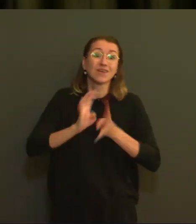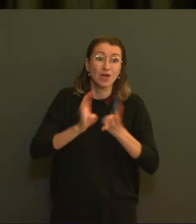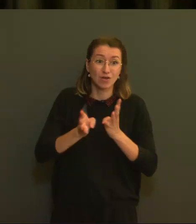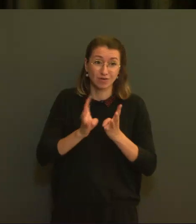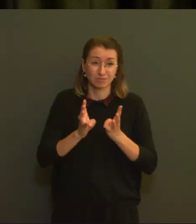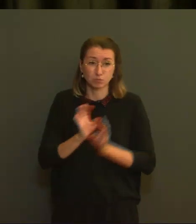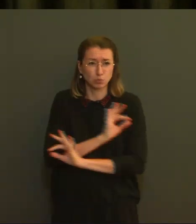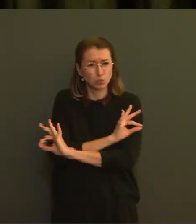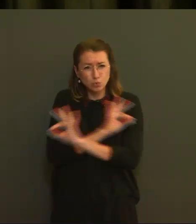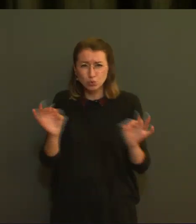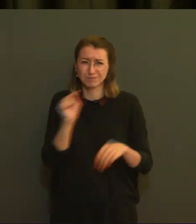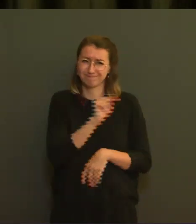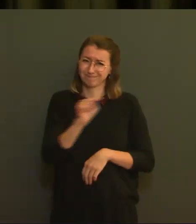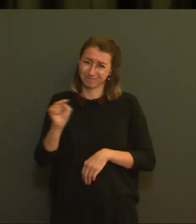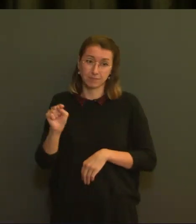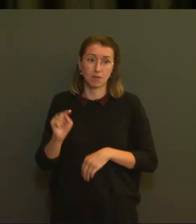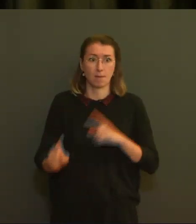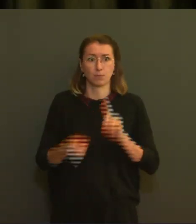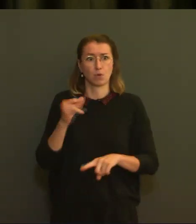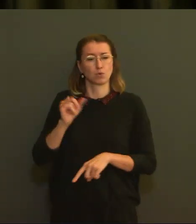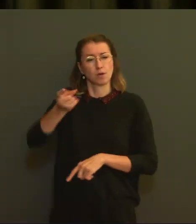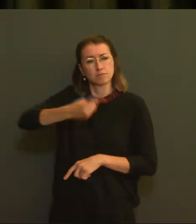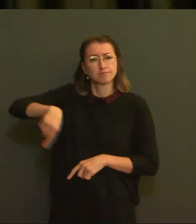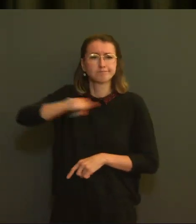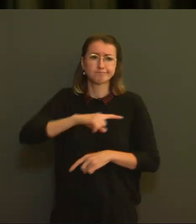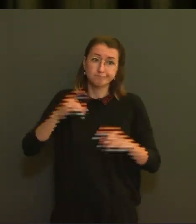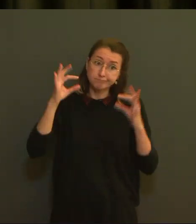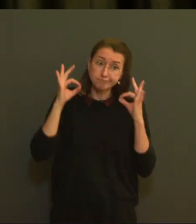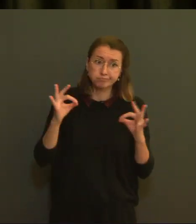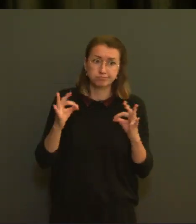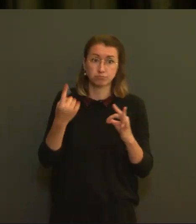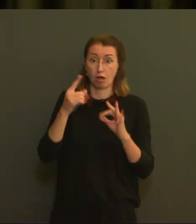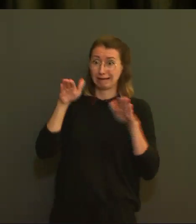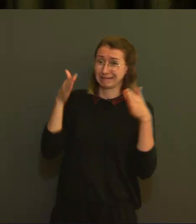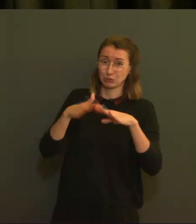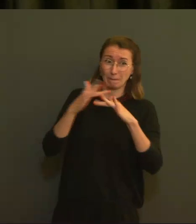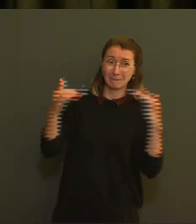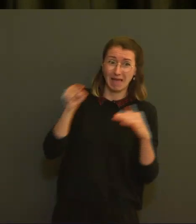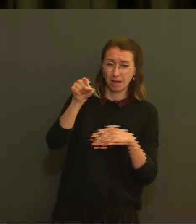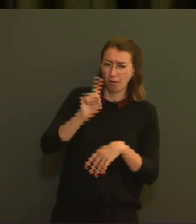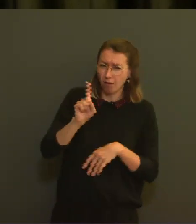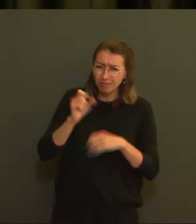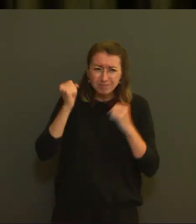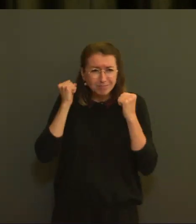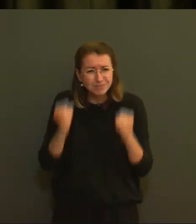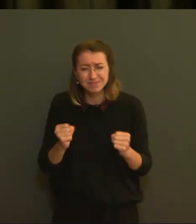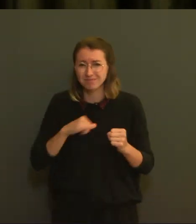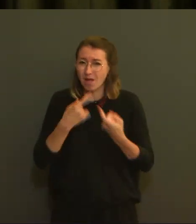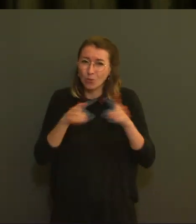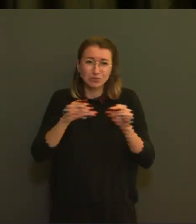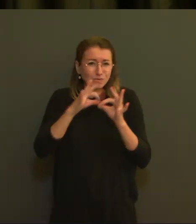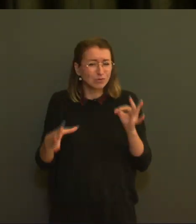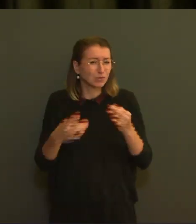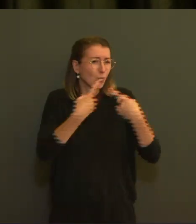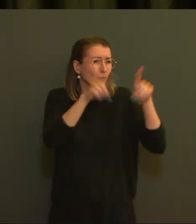août à la mer, ce n'est pas l'alpha et l'oméga. Nous pouvons profiter du beau temps d'une tas de façons, de manière différente. Nous sommes en Belgique, 11